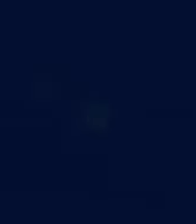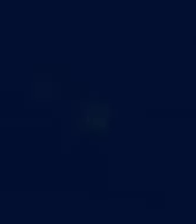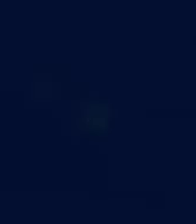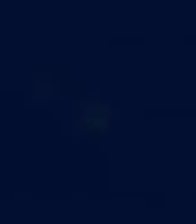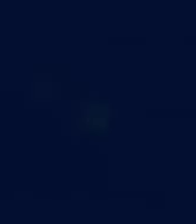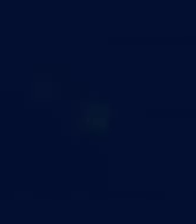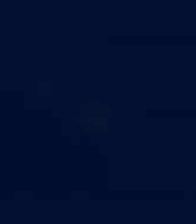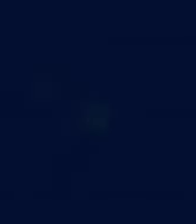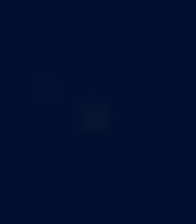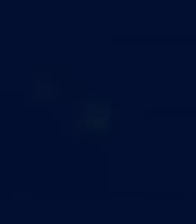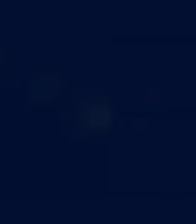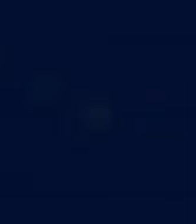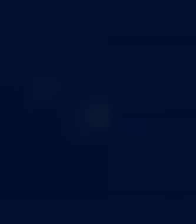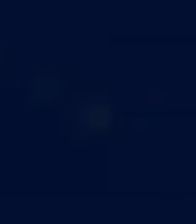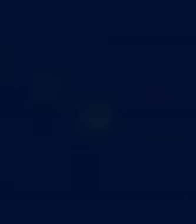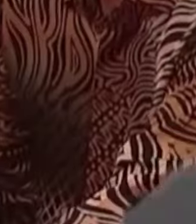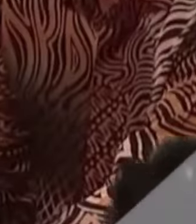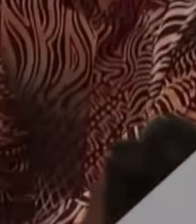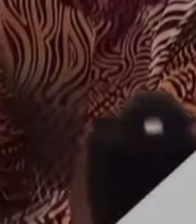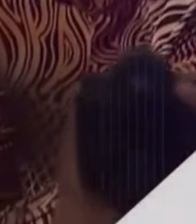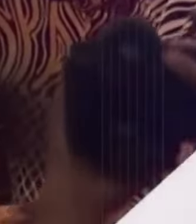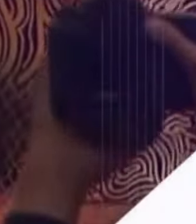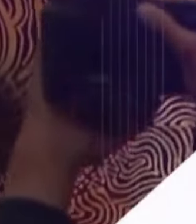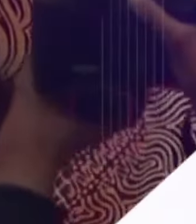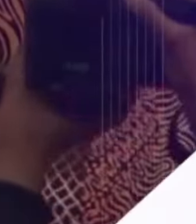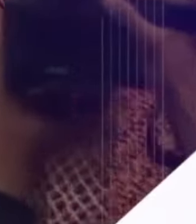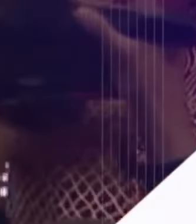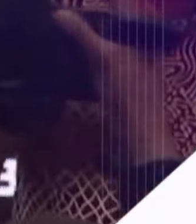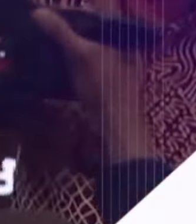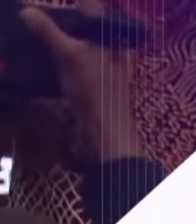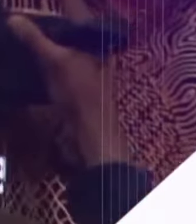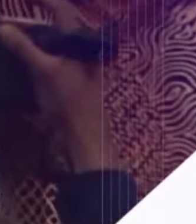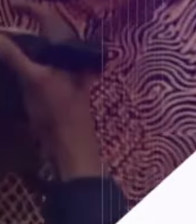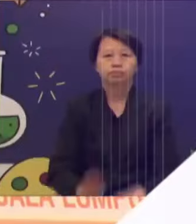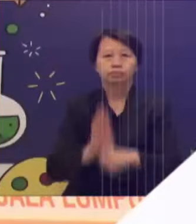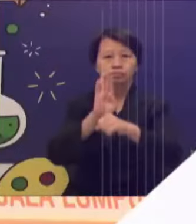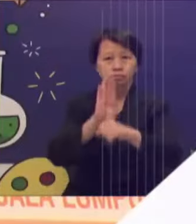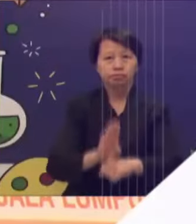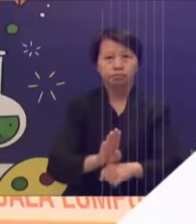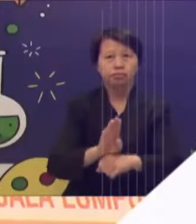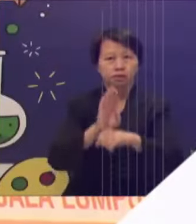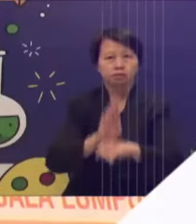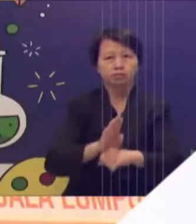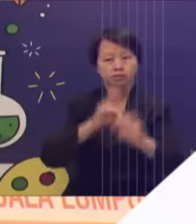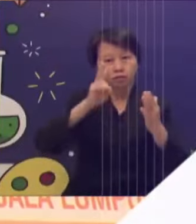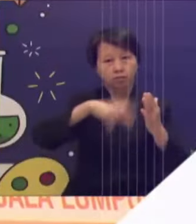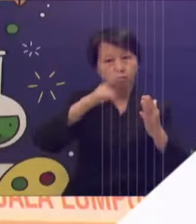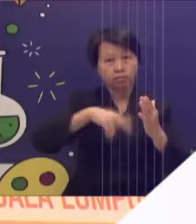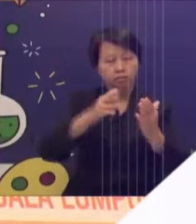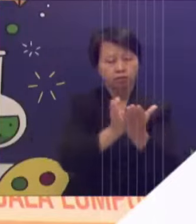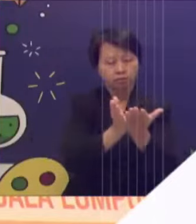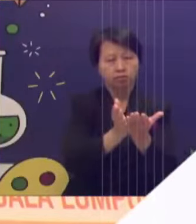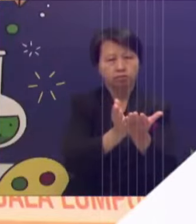Budaya Membaca ini budaya